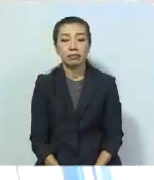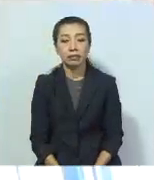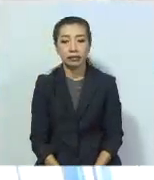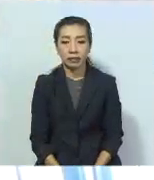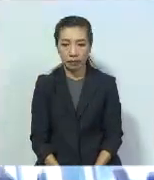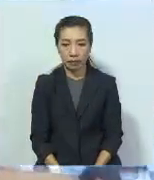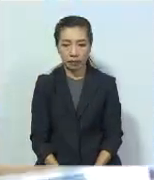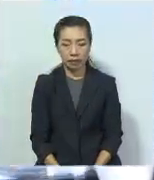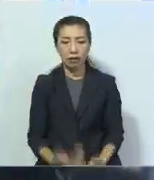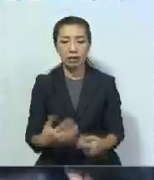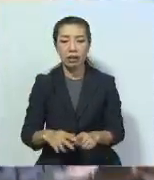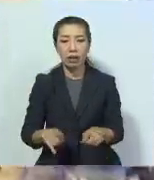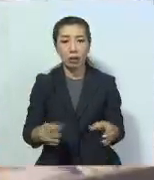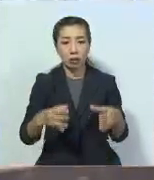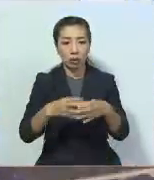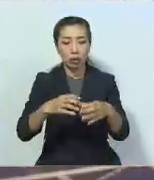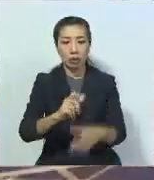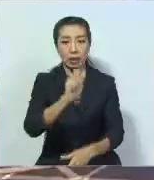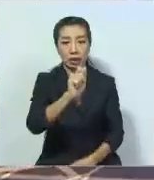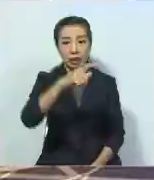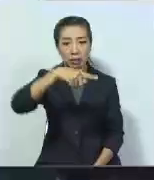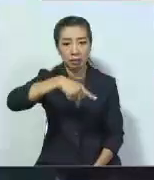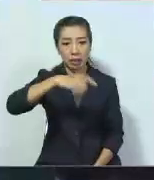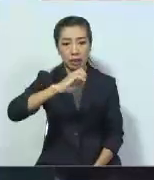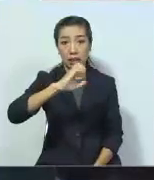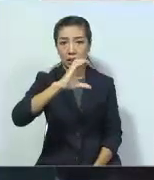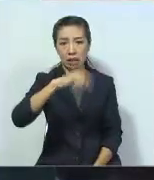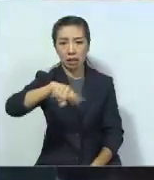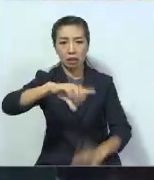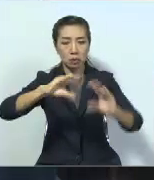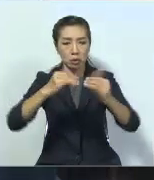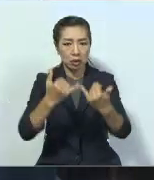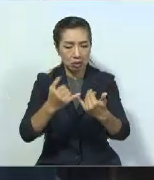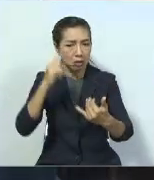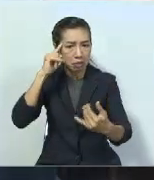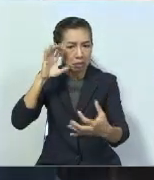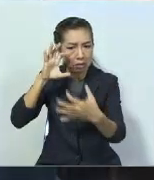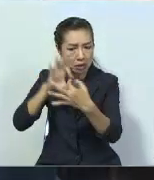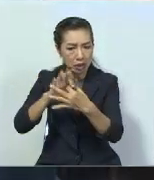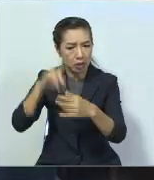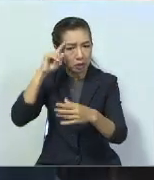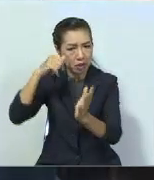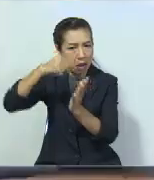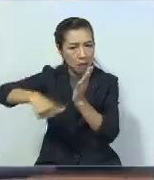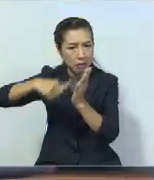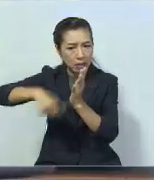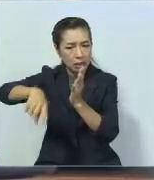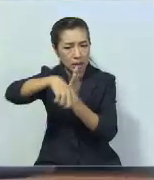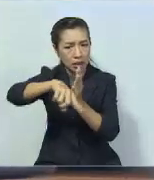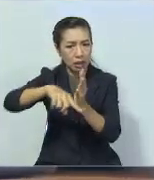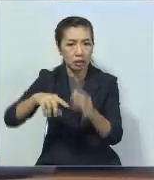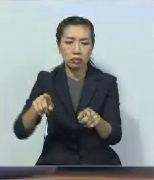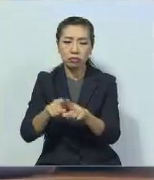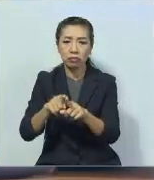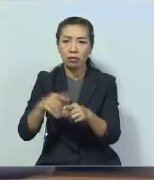านี้แล้วนะครับหลักๆเนี่ยโอเปกในรอบนี้เนี่ยมันมีเรื่องของเทรดวอร์ด้วยอ ัน นี้ที่หลายประเทศเนี่ยกังวลมากเพราะว่